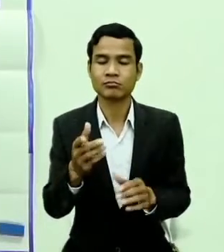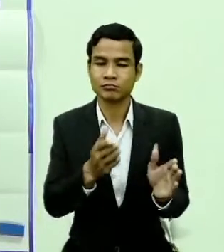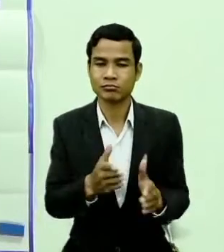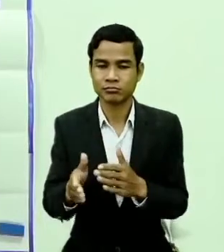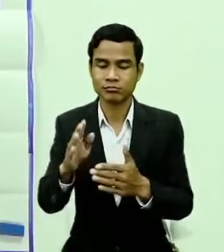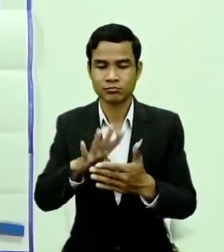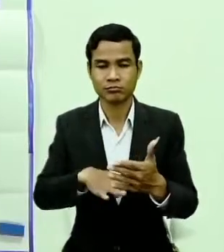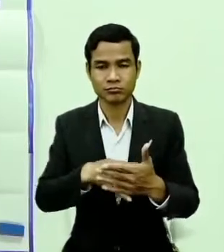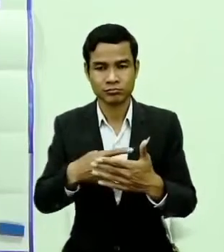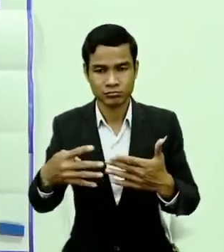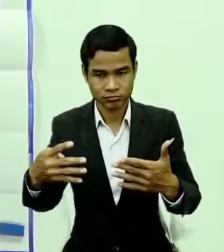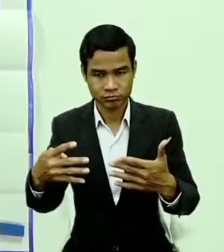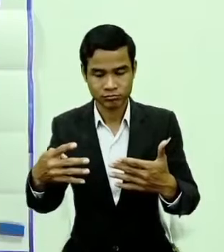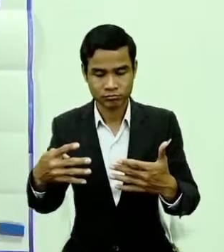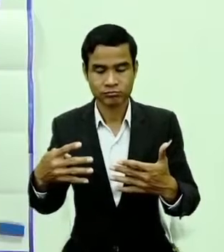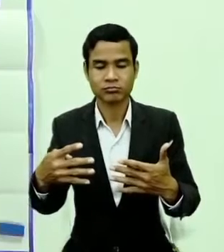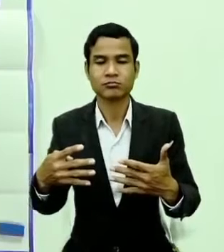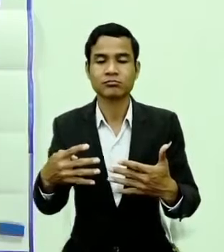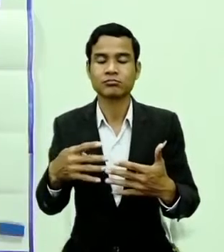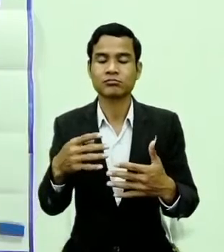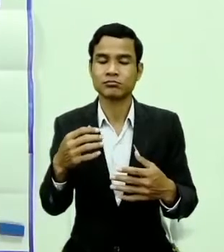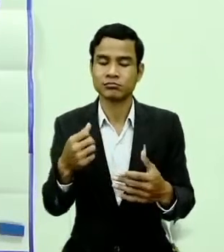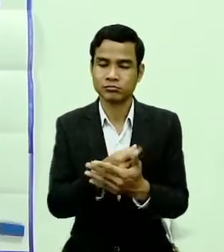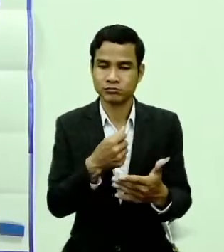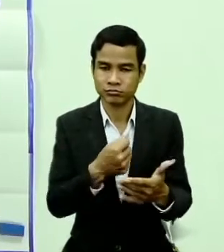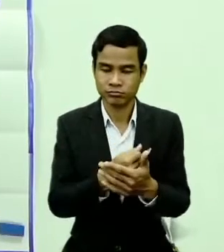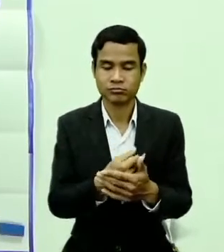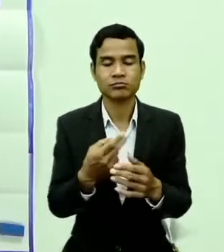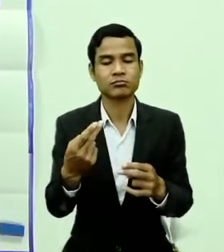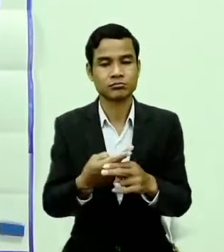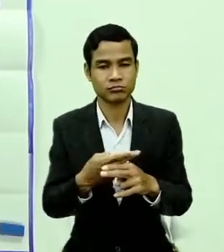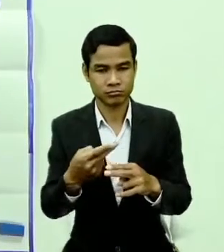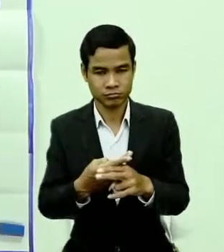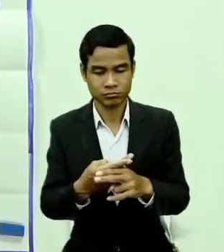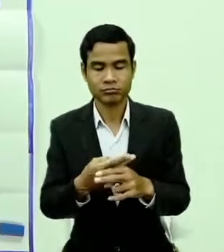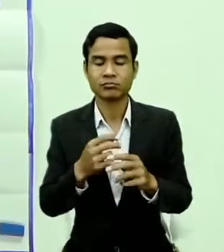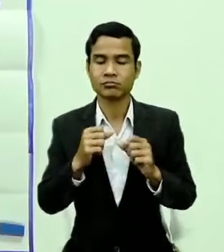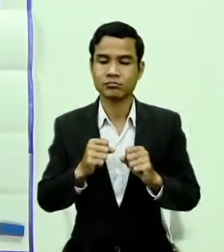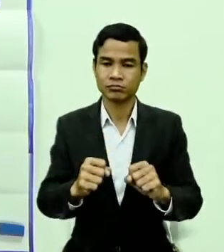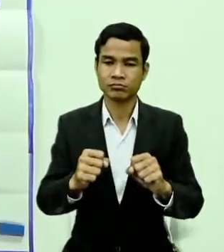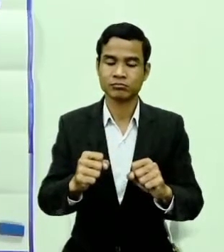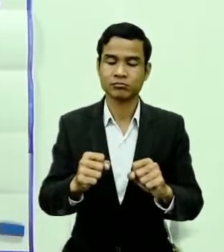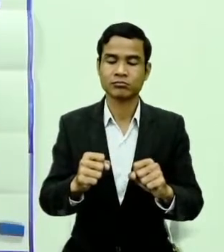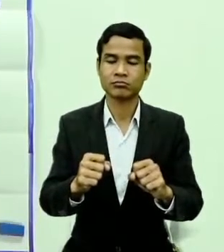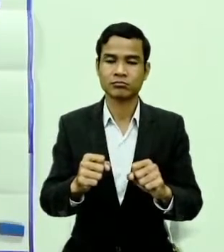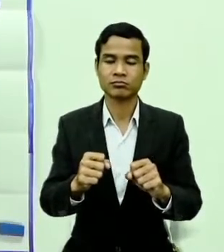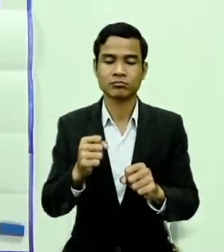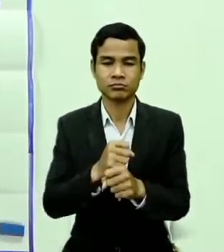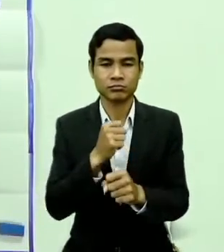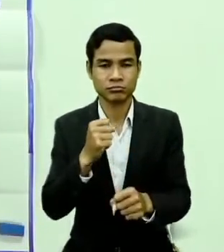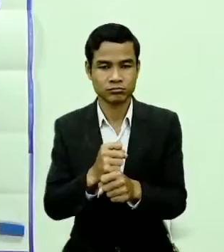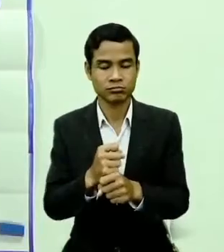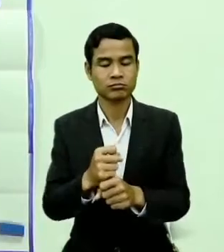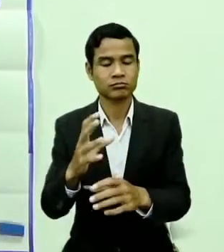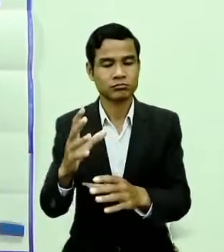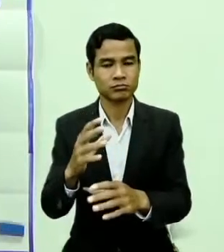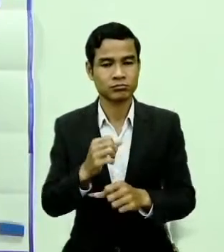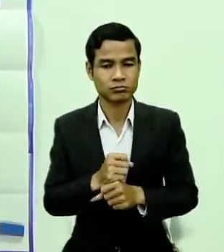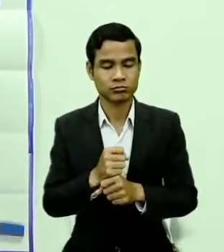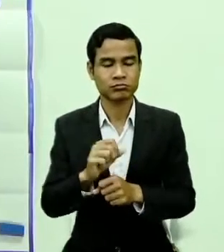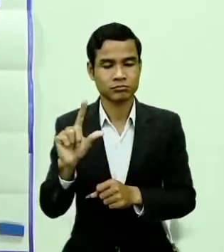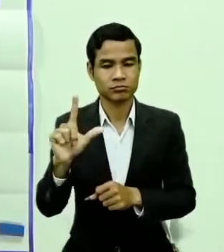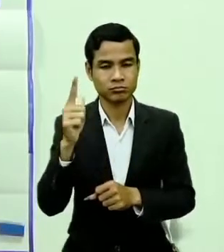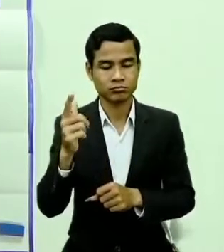riêng trong phản cá khất khom ạ nụ vốn to xú thưa cái cá nụ ở bán xâm